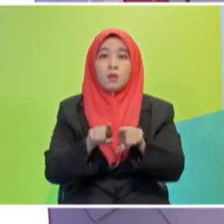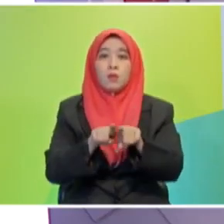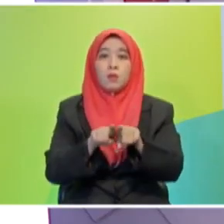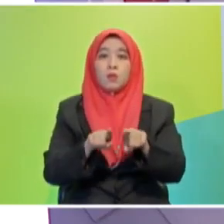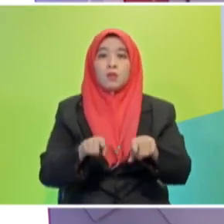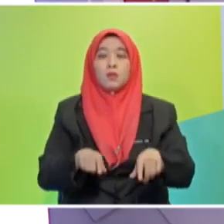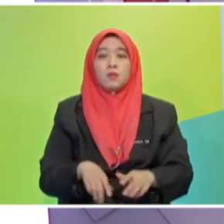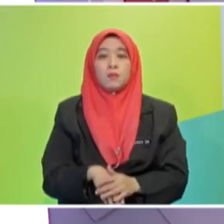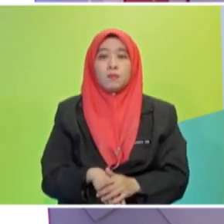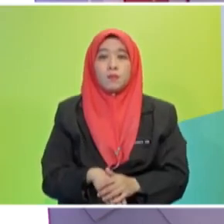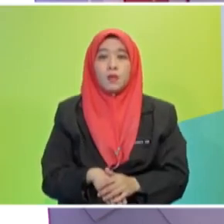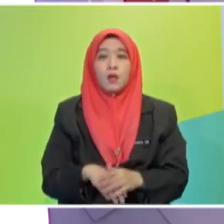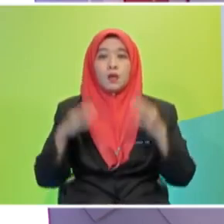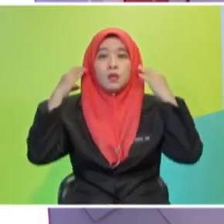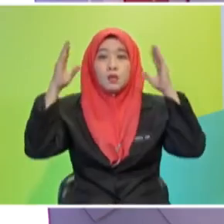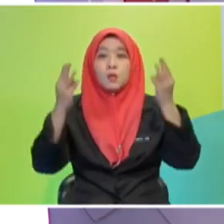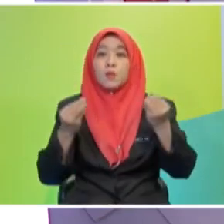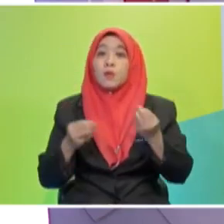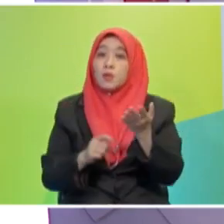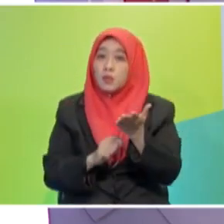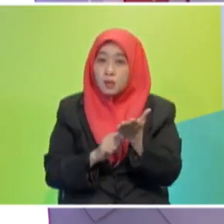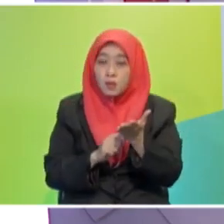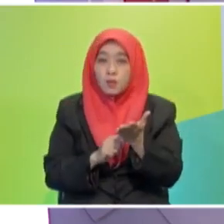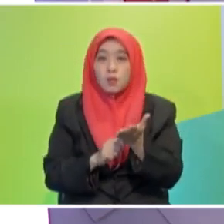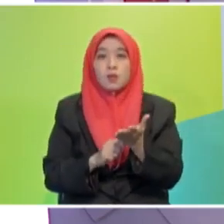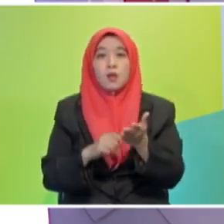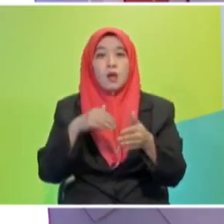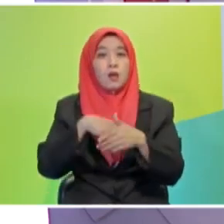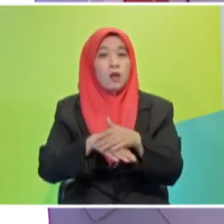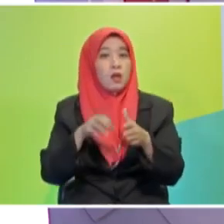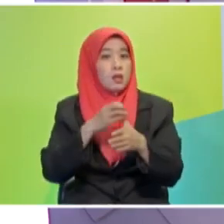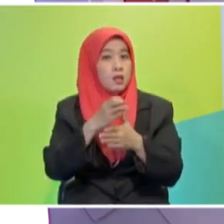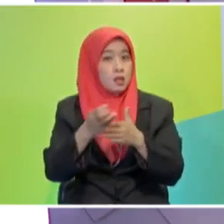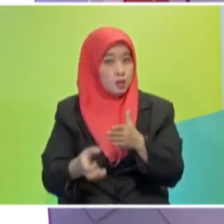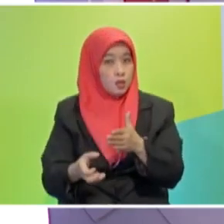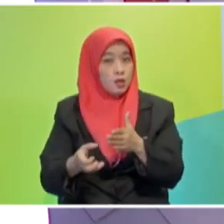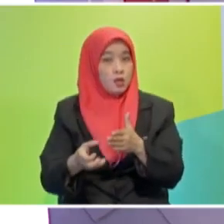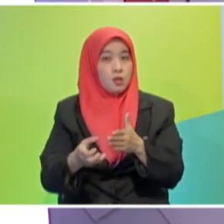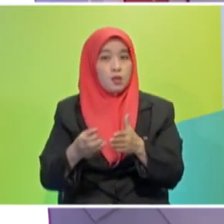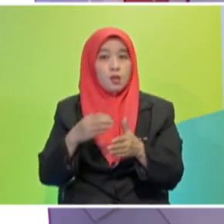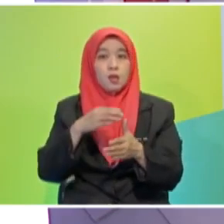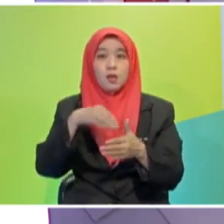kat sini cikgu nak tambah sedikit lah Aiman. Baik, cikgu. Okey, dalam elemen dalam komponen